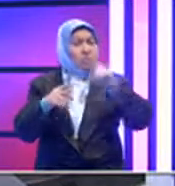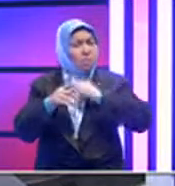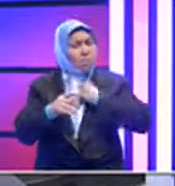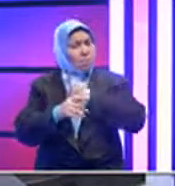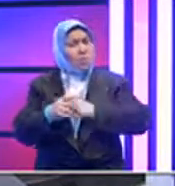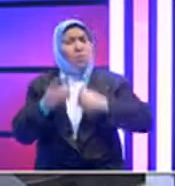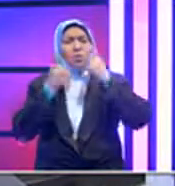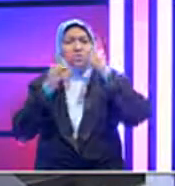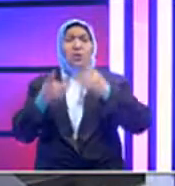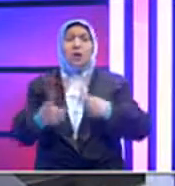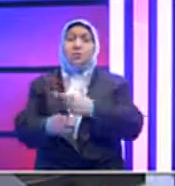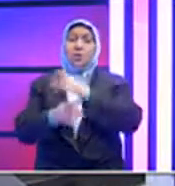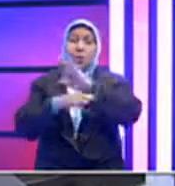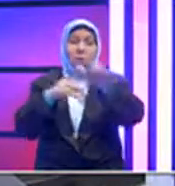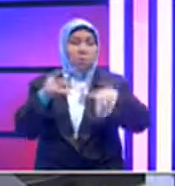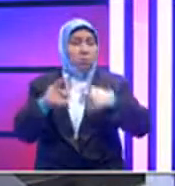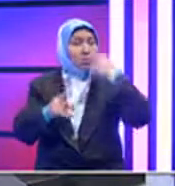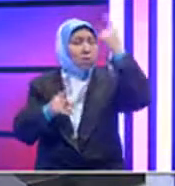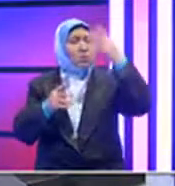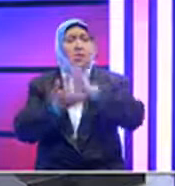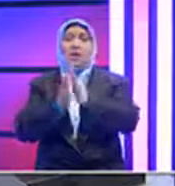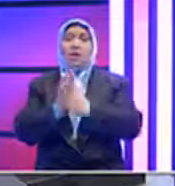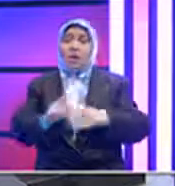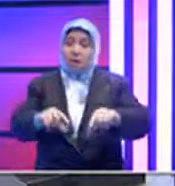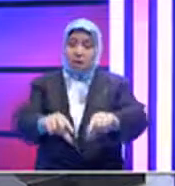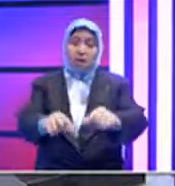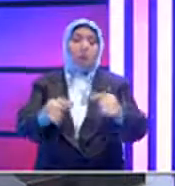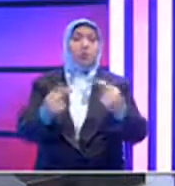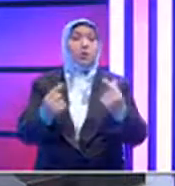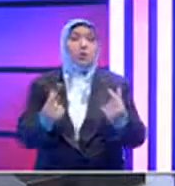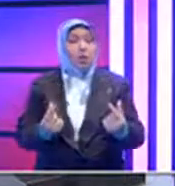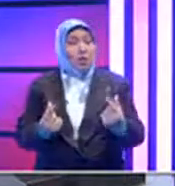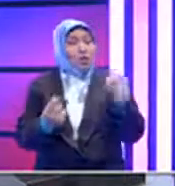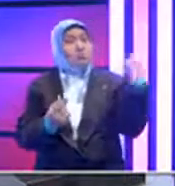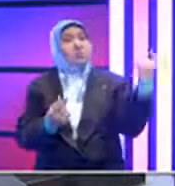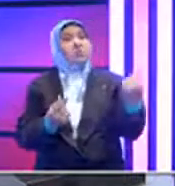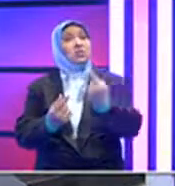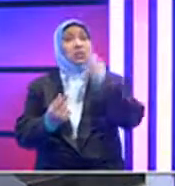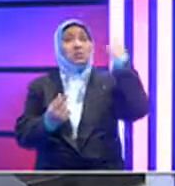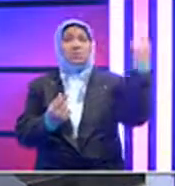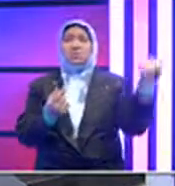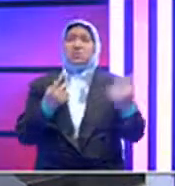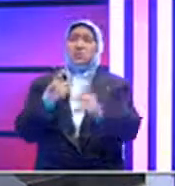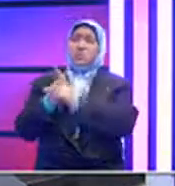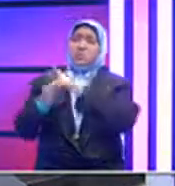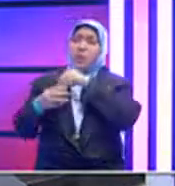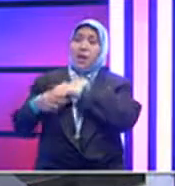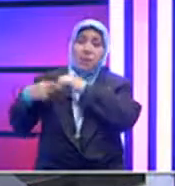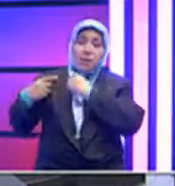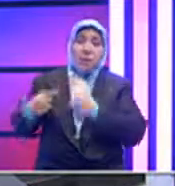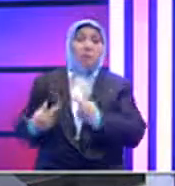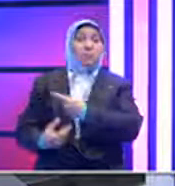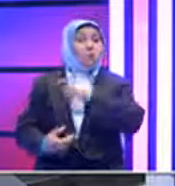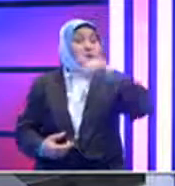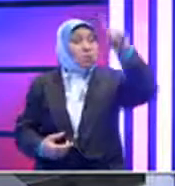Ya Allah Ya Rohman Ya Rohim jadikan Alquran senantiasa bertahta dihati hati kami ya Allah